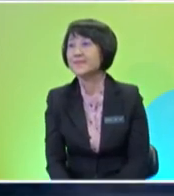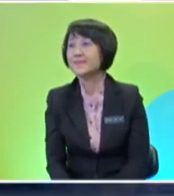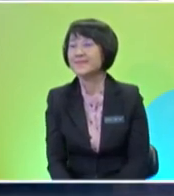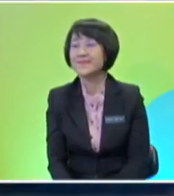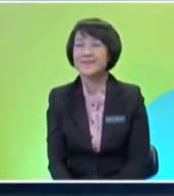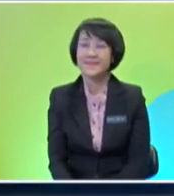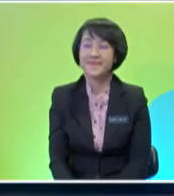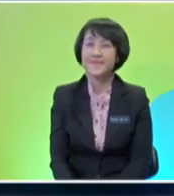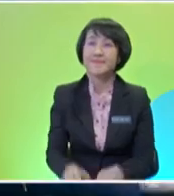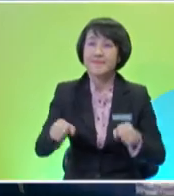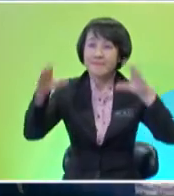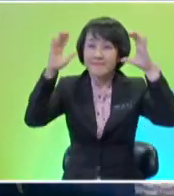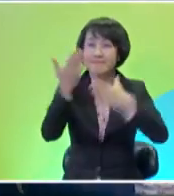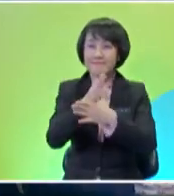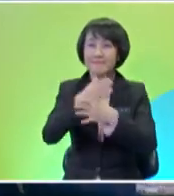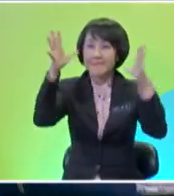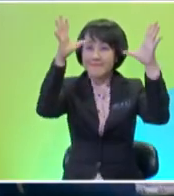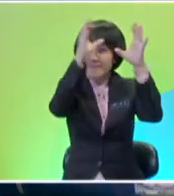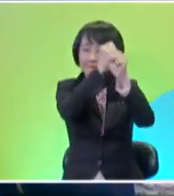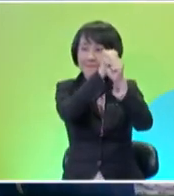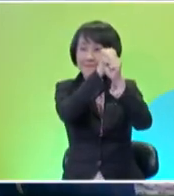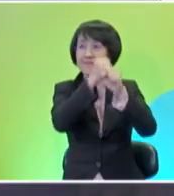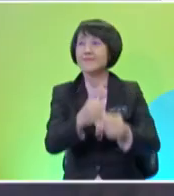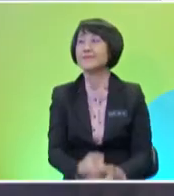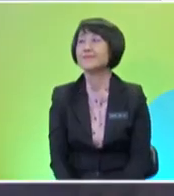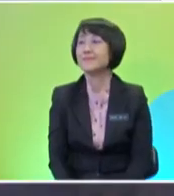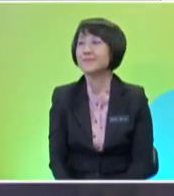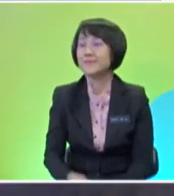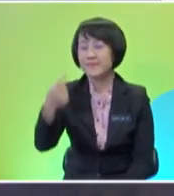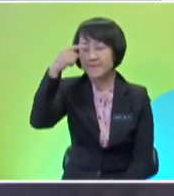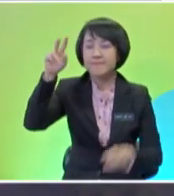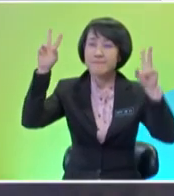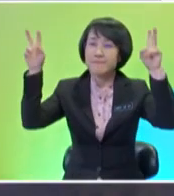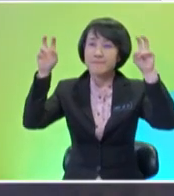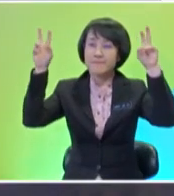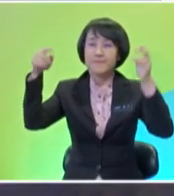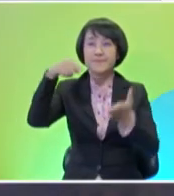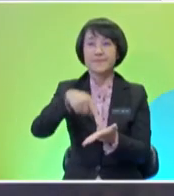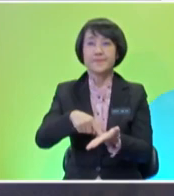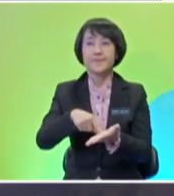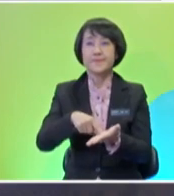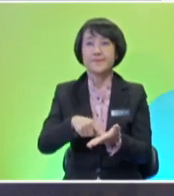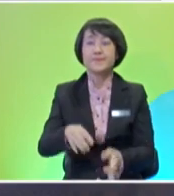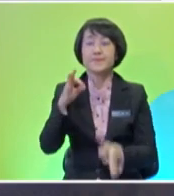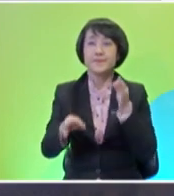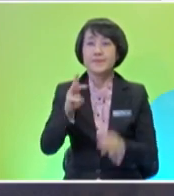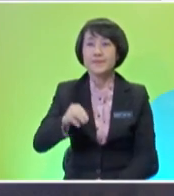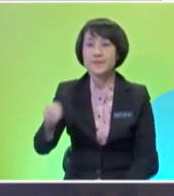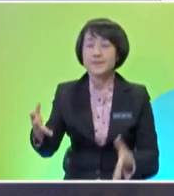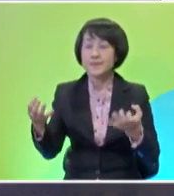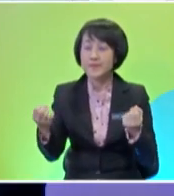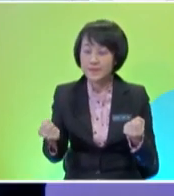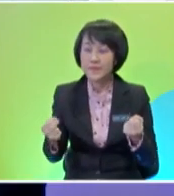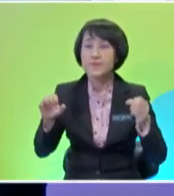rumusan untuk topik hari ini Coy topik bahagia Oke untuk topik nih sekiranya murid ingin menjalankan Ati